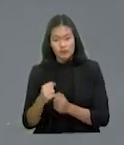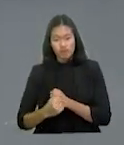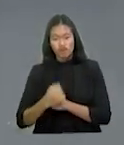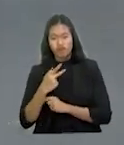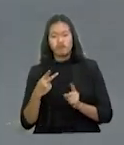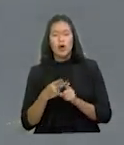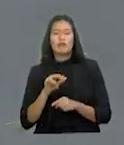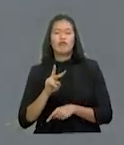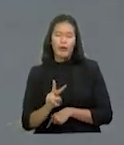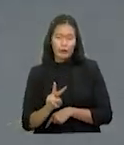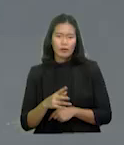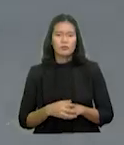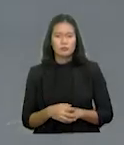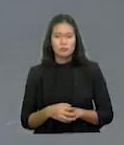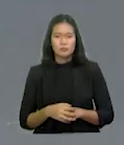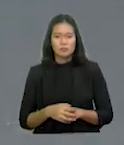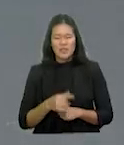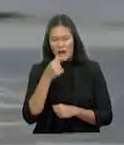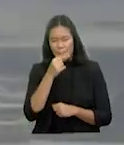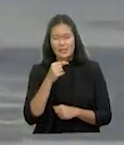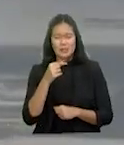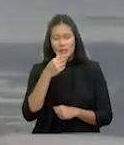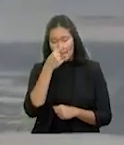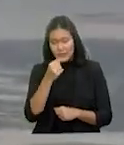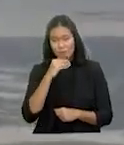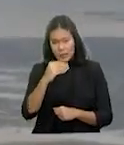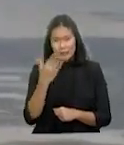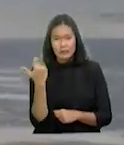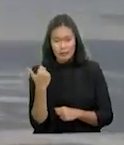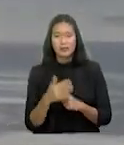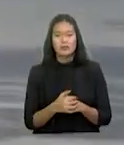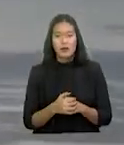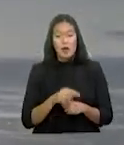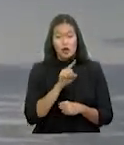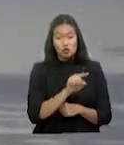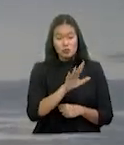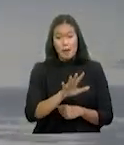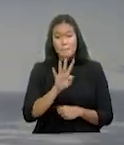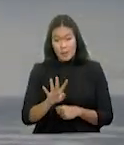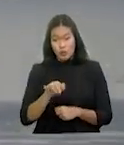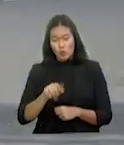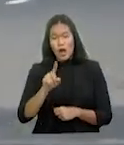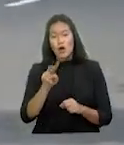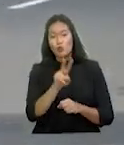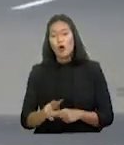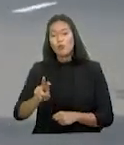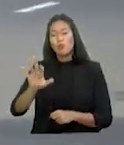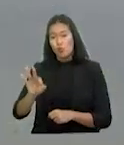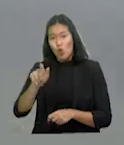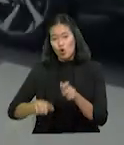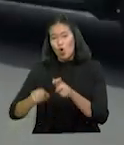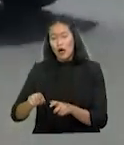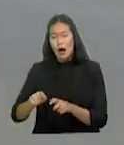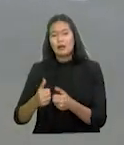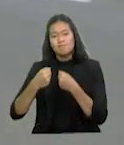virus HIV/AIDS hari Kamis pagi. Dari 554 yang terdeteksi, 20 diantaranya merupakan